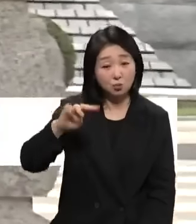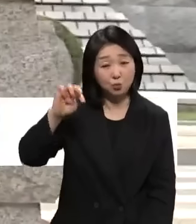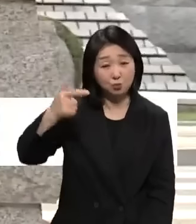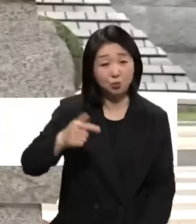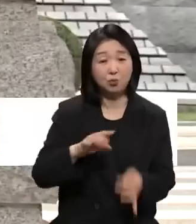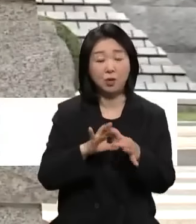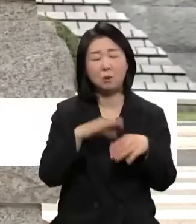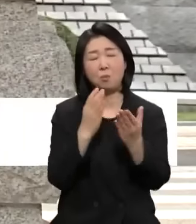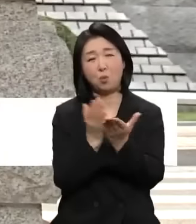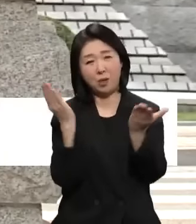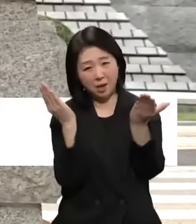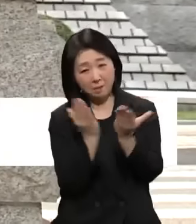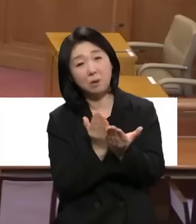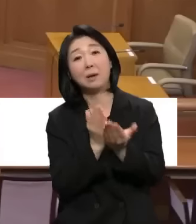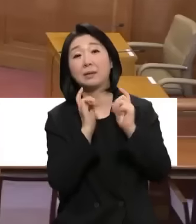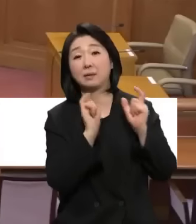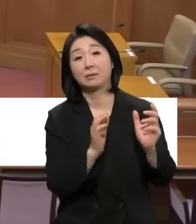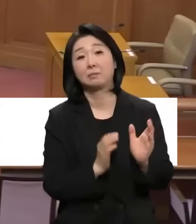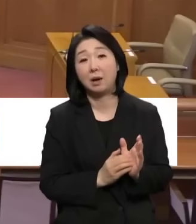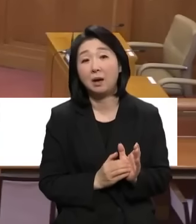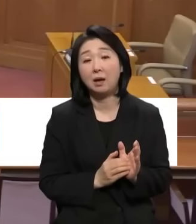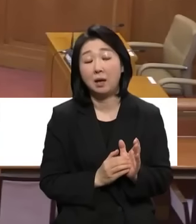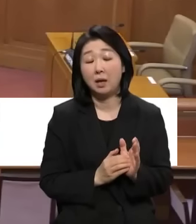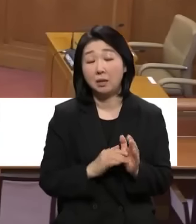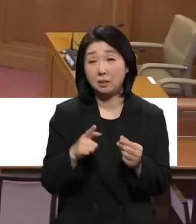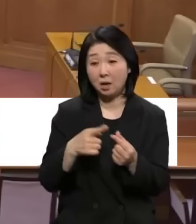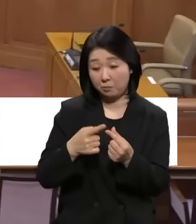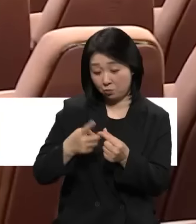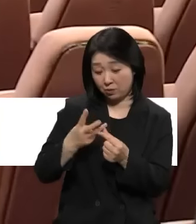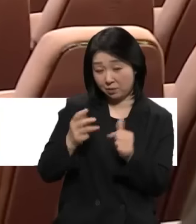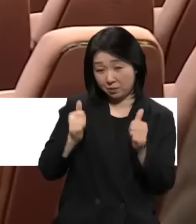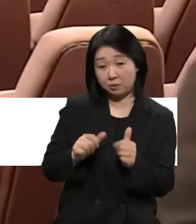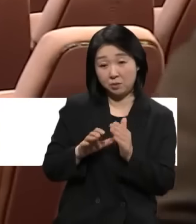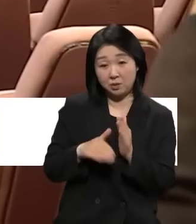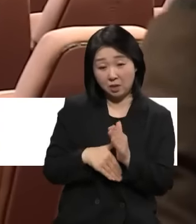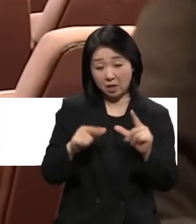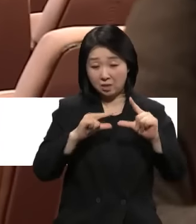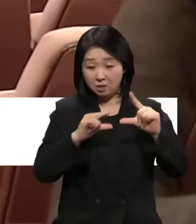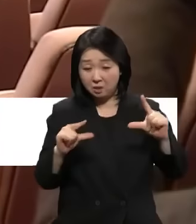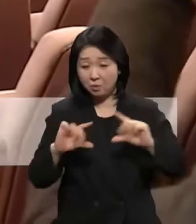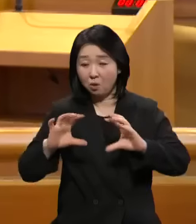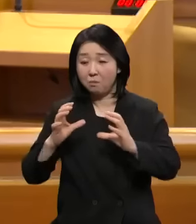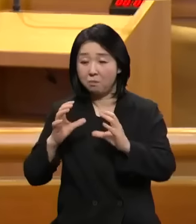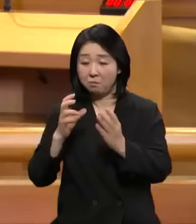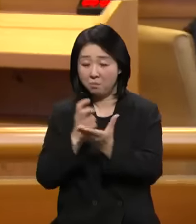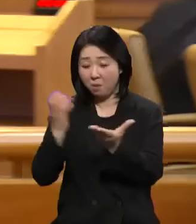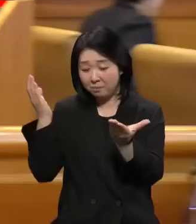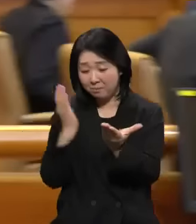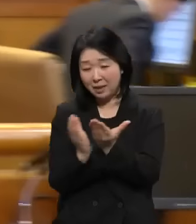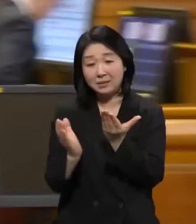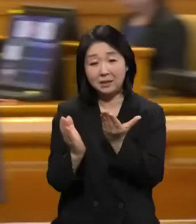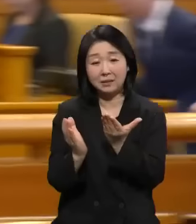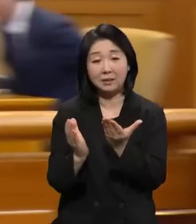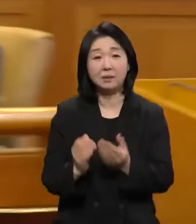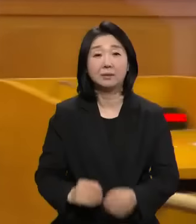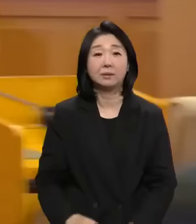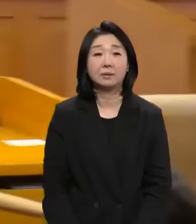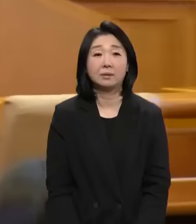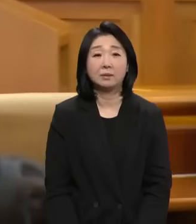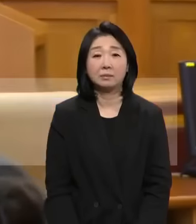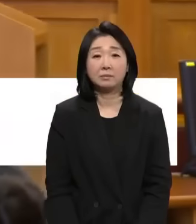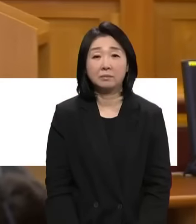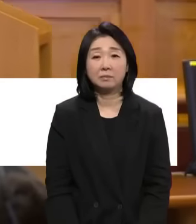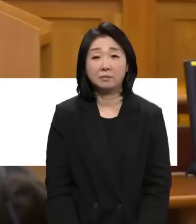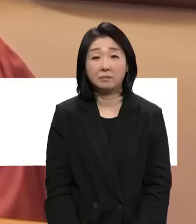합 결정을 내린 바 있습니다 그런 세번째 심리에서 정헌 는다는 결론을 내놨습니다